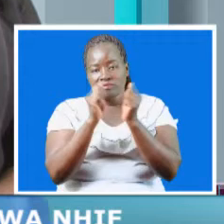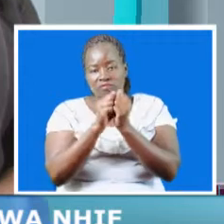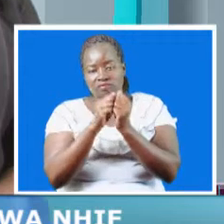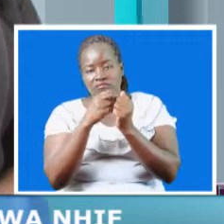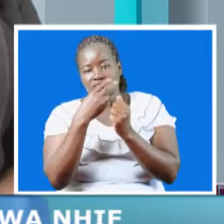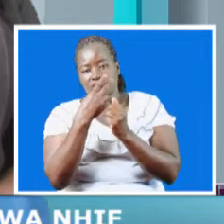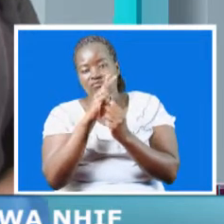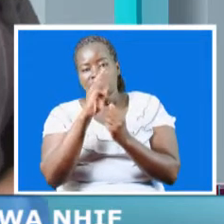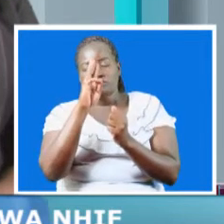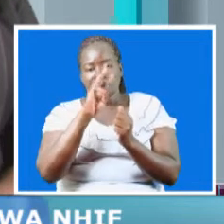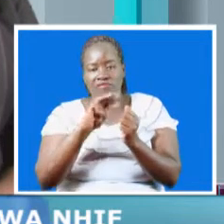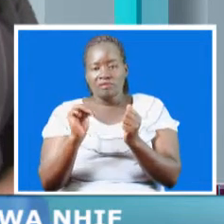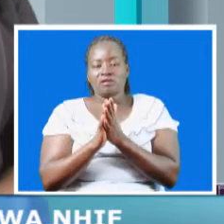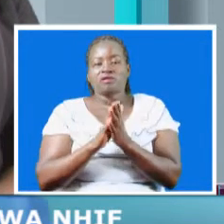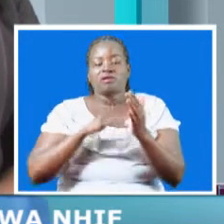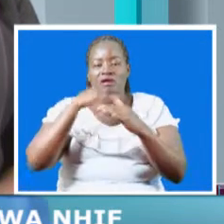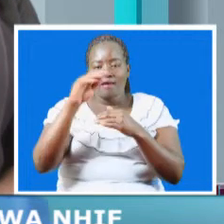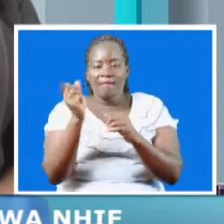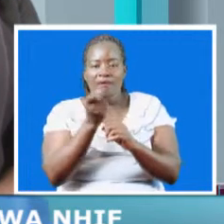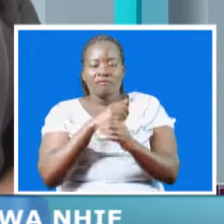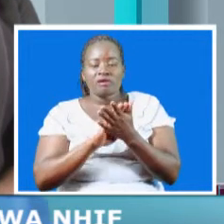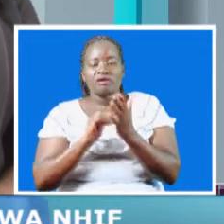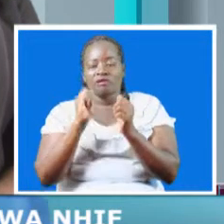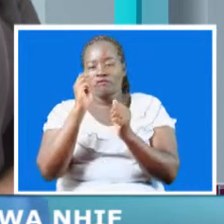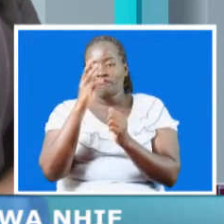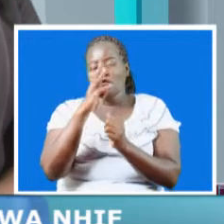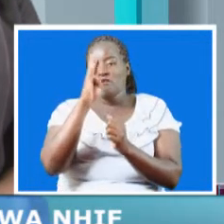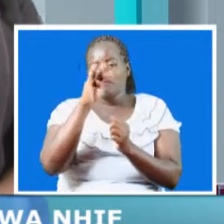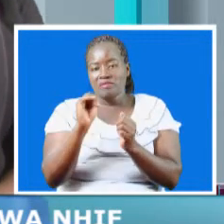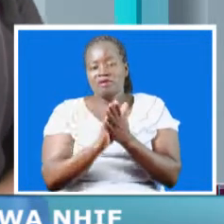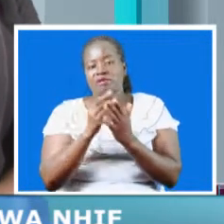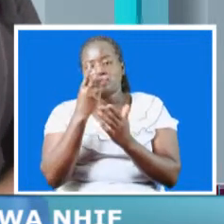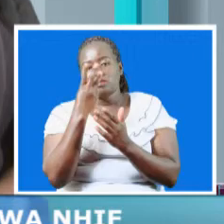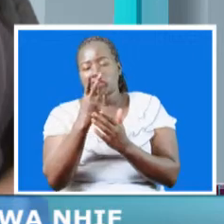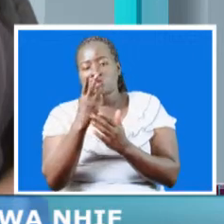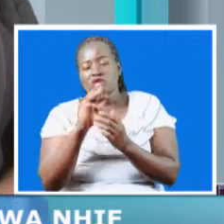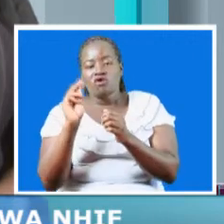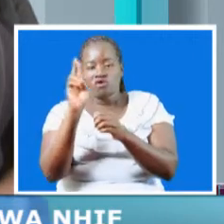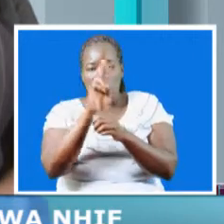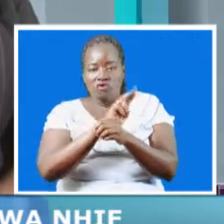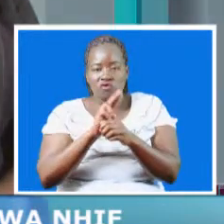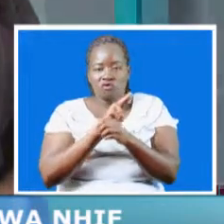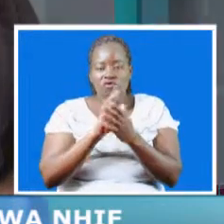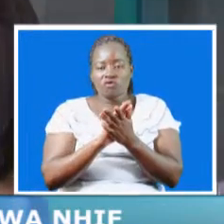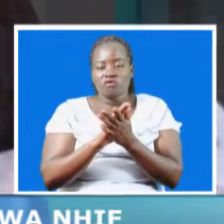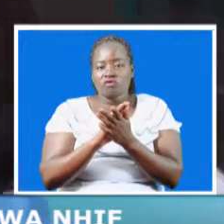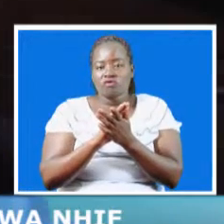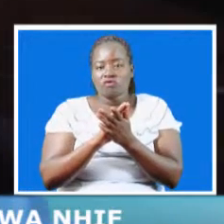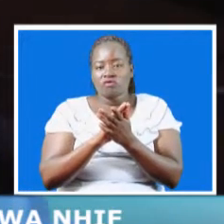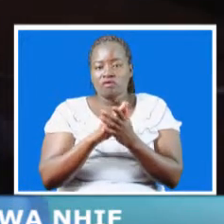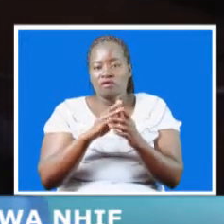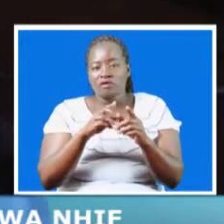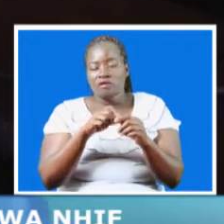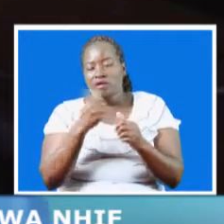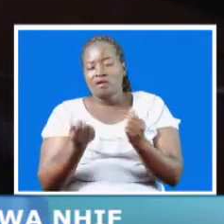na omweri marogotaga kigina kia bilioni inya kuria milioni ithatu nocio ihuthikaga na joherera na ile